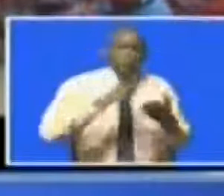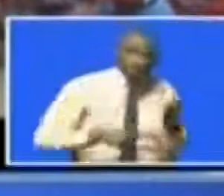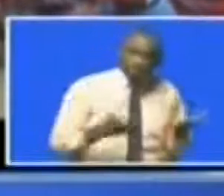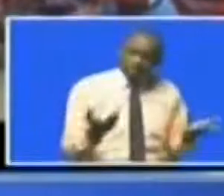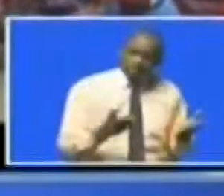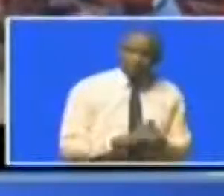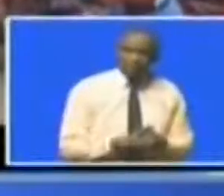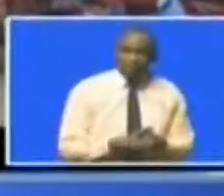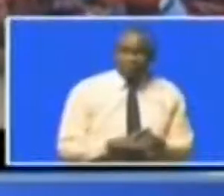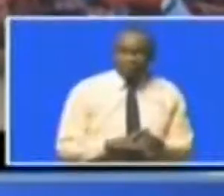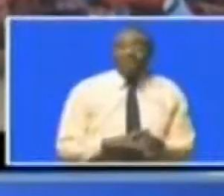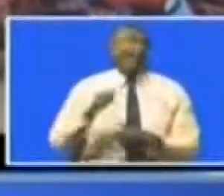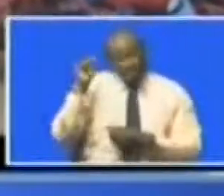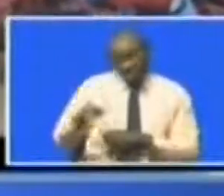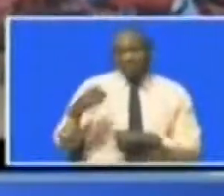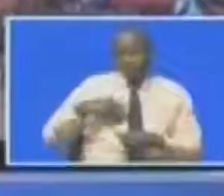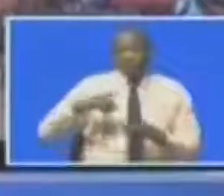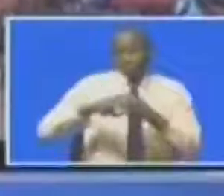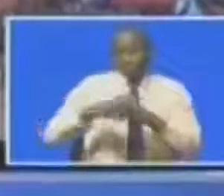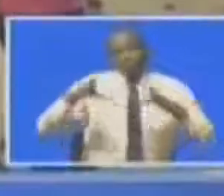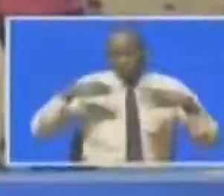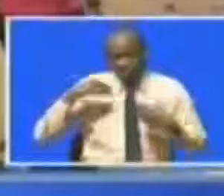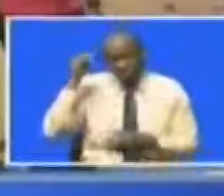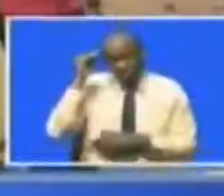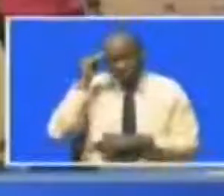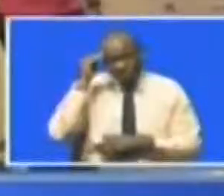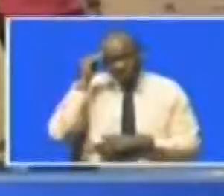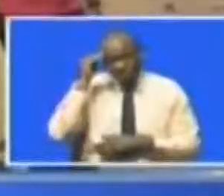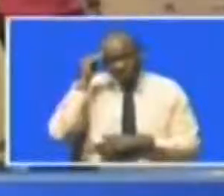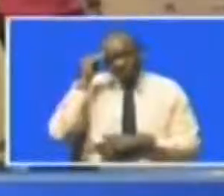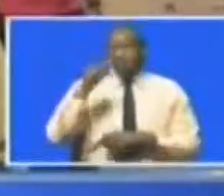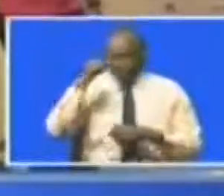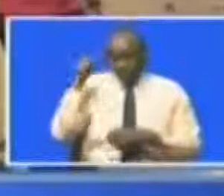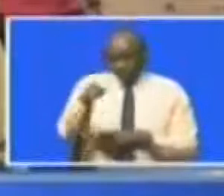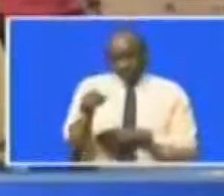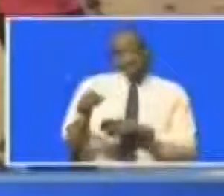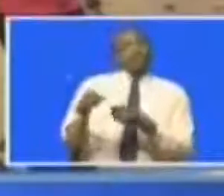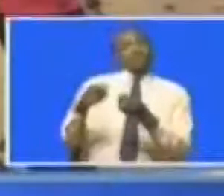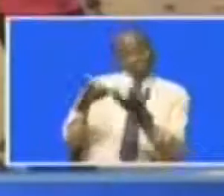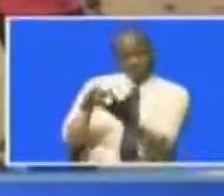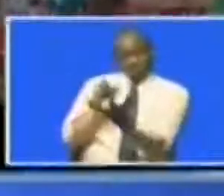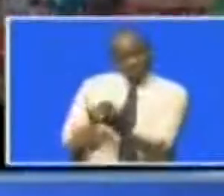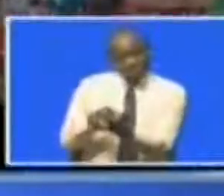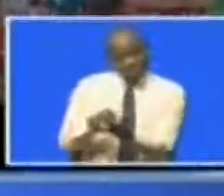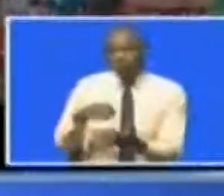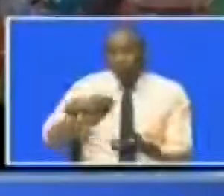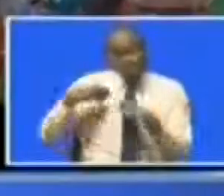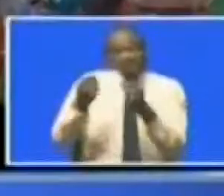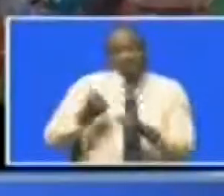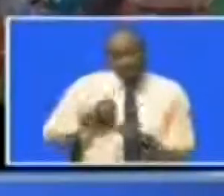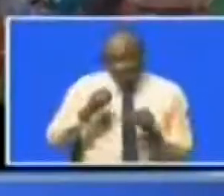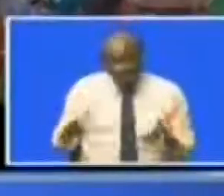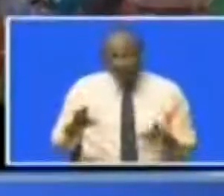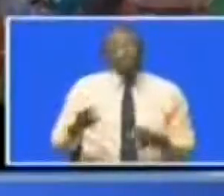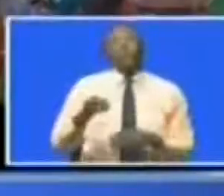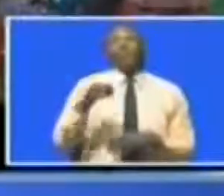vipi? Naam, wamekubali kwa sababu kifaa kama hichi, tunapoenda hatupei wasichana, like wasichana